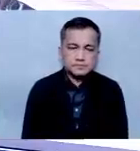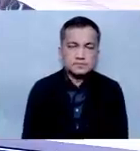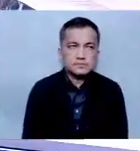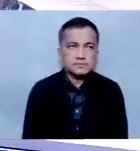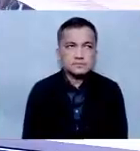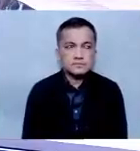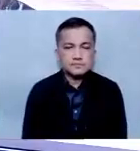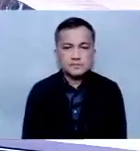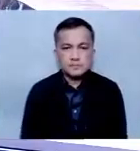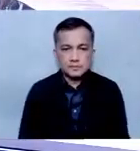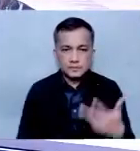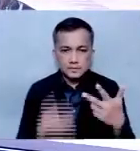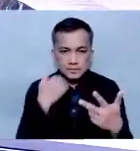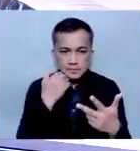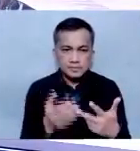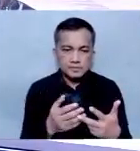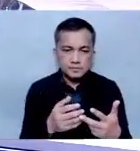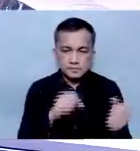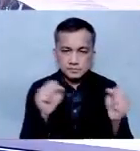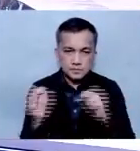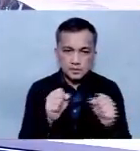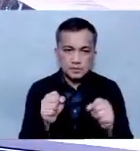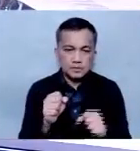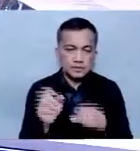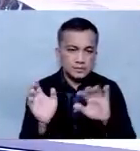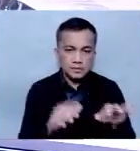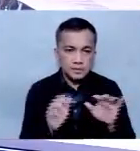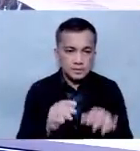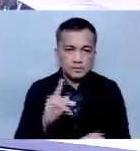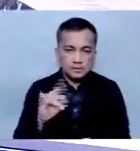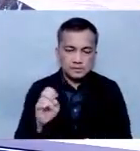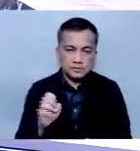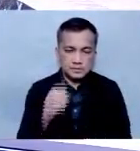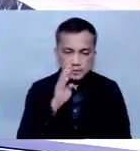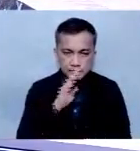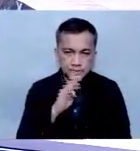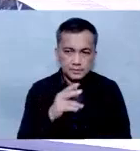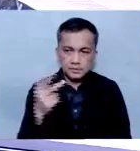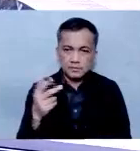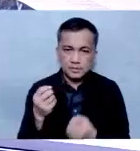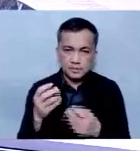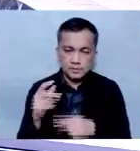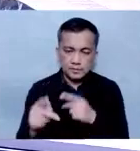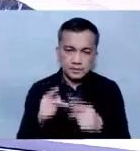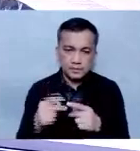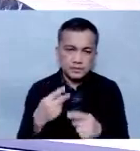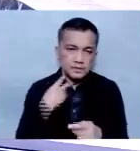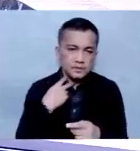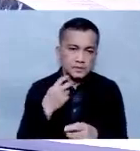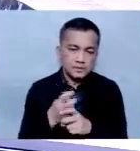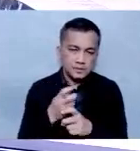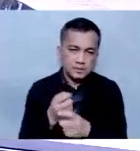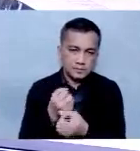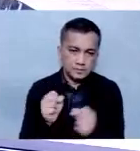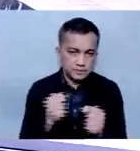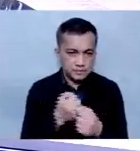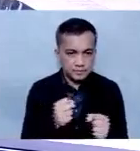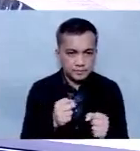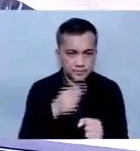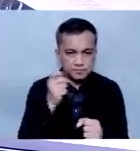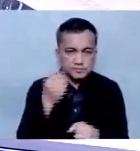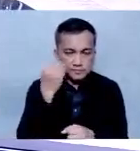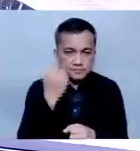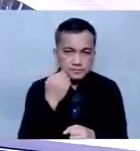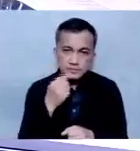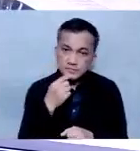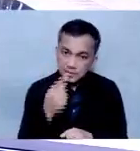Tatlo na ang patay sa pananalasa ng bagyong Christine sa Bicol Region. Maraming residente ang natrap at pahirapan ng rescue operations dahil sa kakulangan daw ng